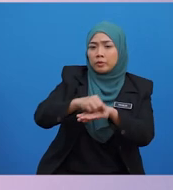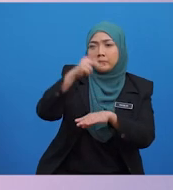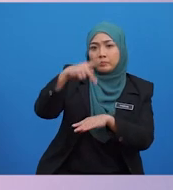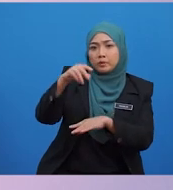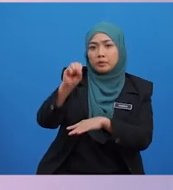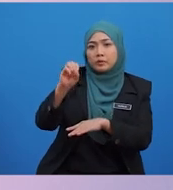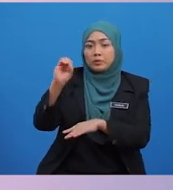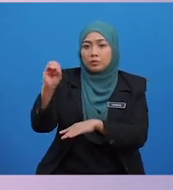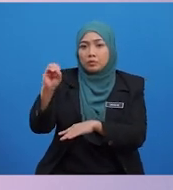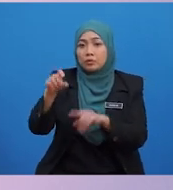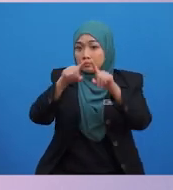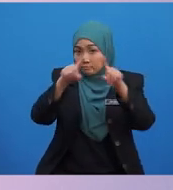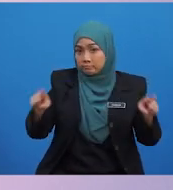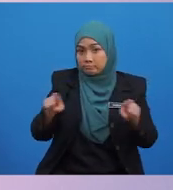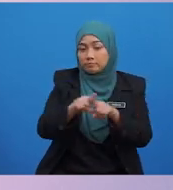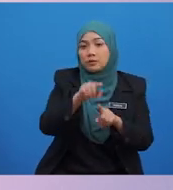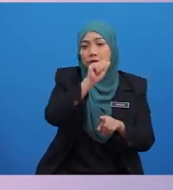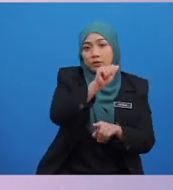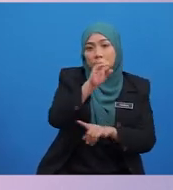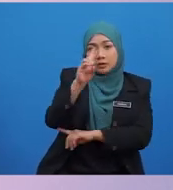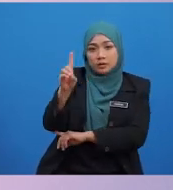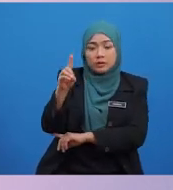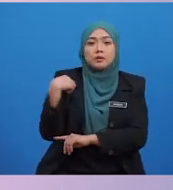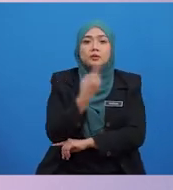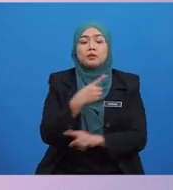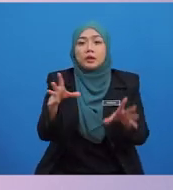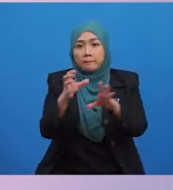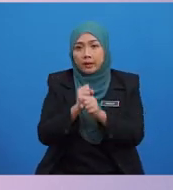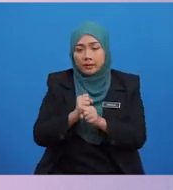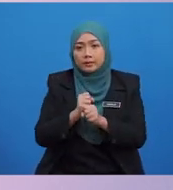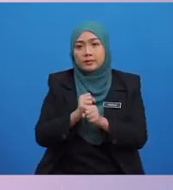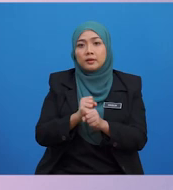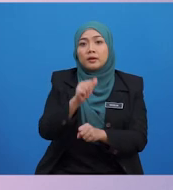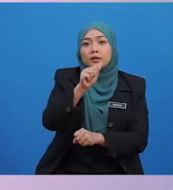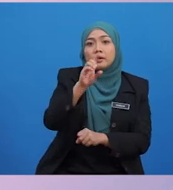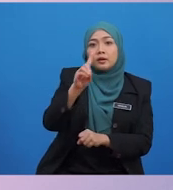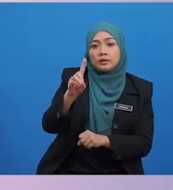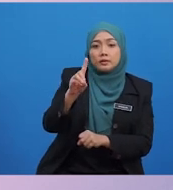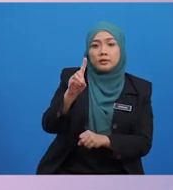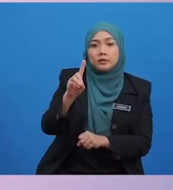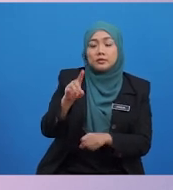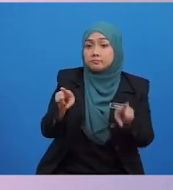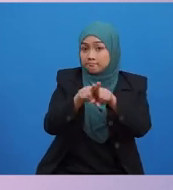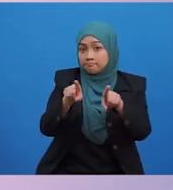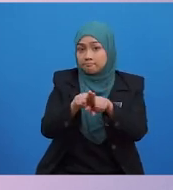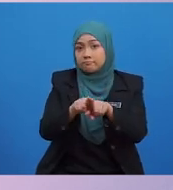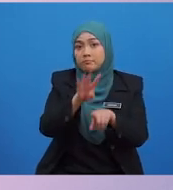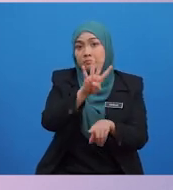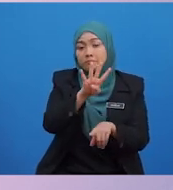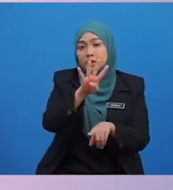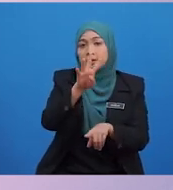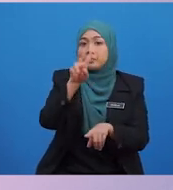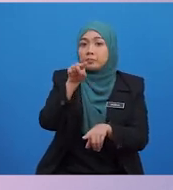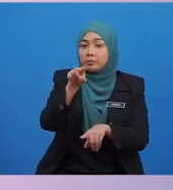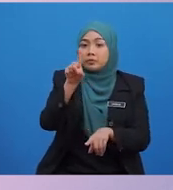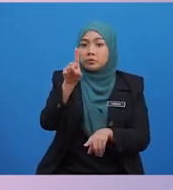bersamaan edit bersaing bisa ma dengan 40-an 12 persen 5920